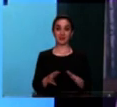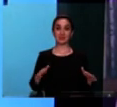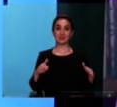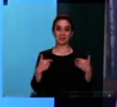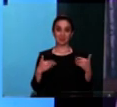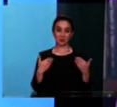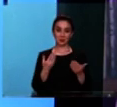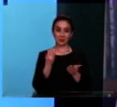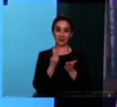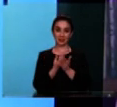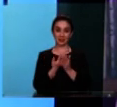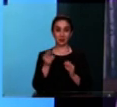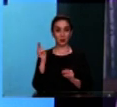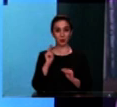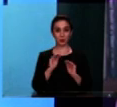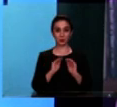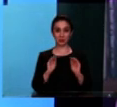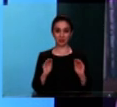Assalomu alaykum, qadrli o'quvchilar.